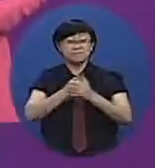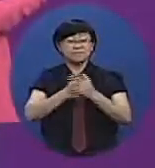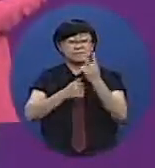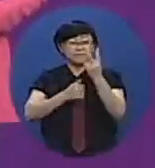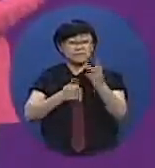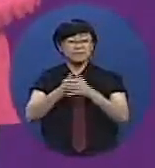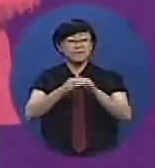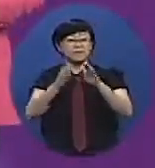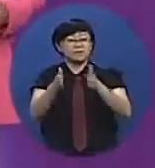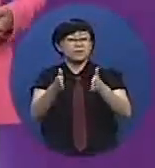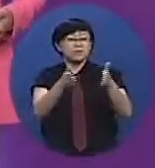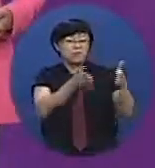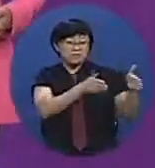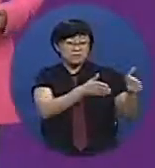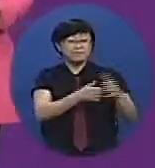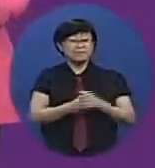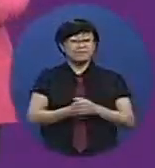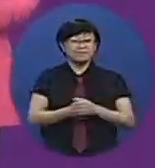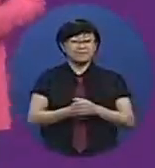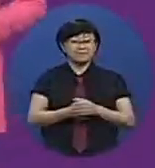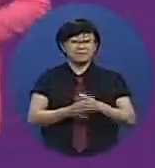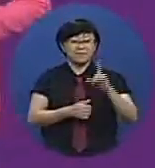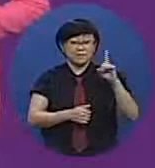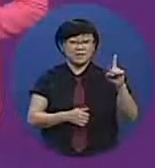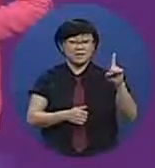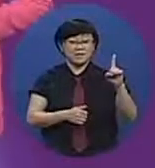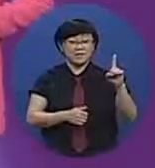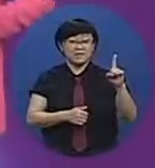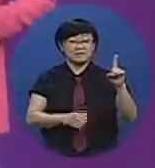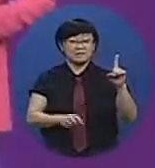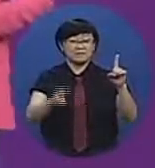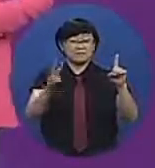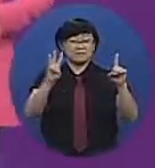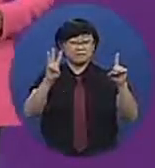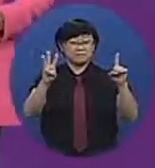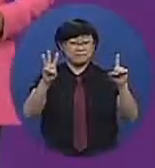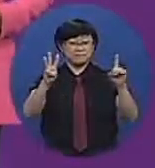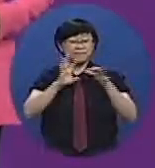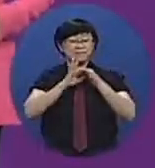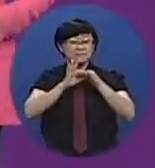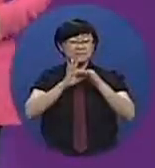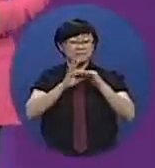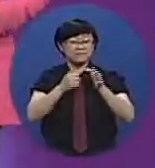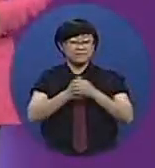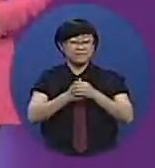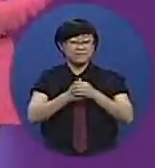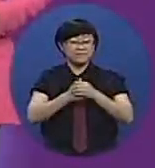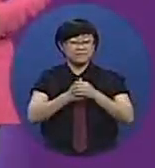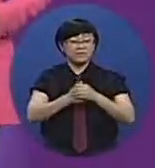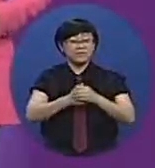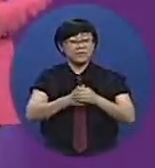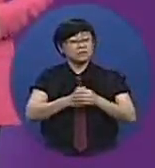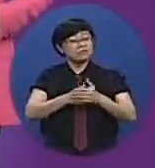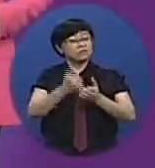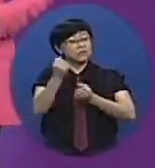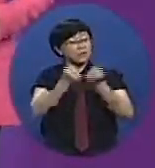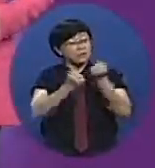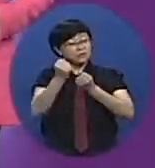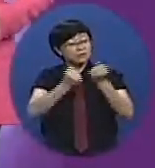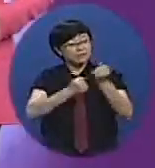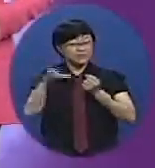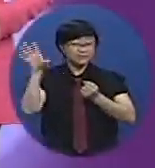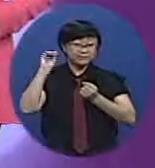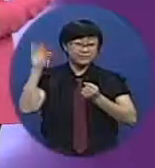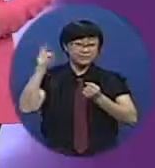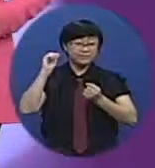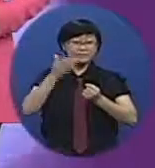2번은 잠시 잠재워 놓으시고요. 네. 1번이나 3번을 누르시면은 어떻게 어떻게 참여하십시오